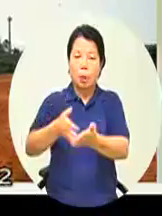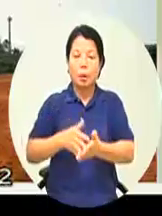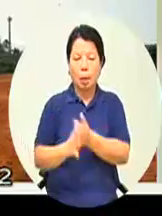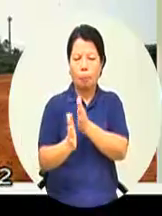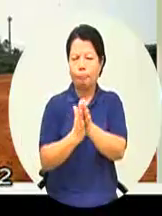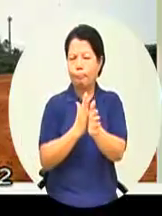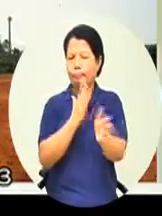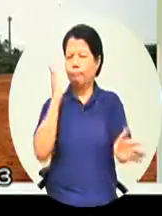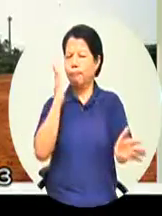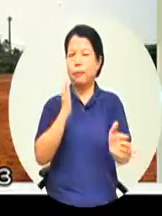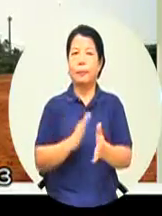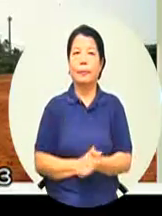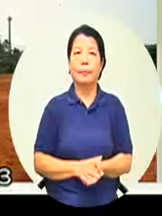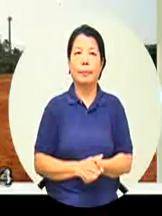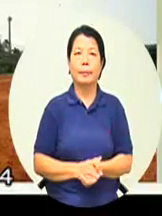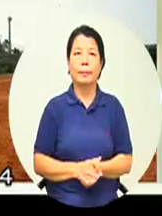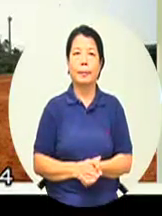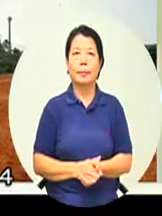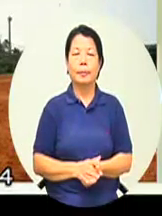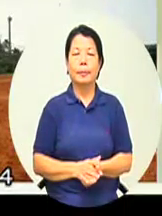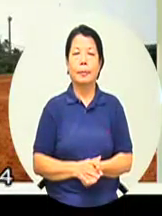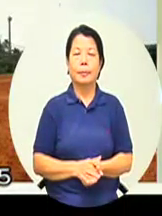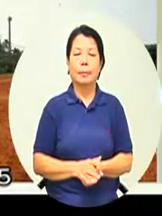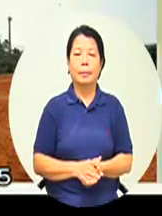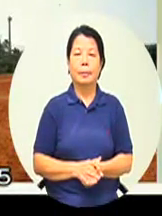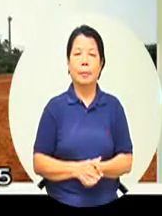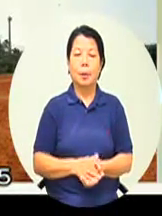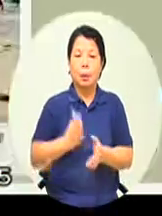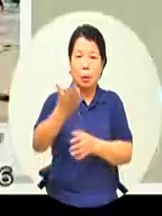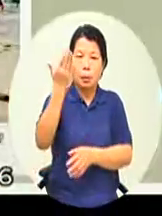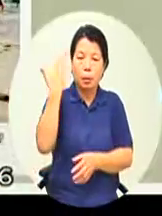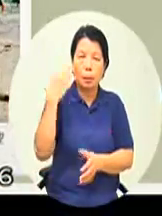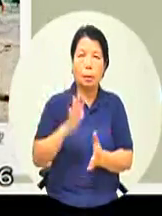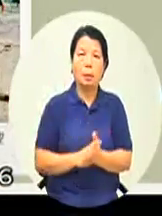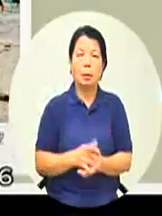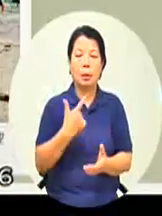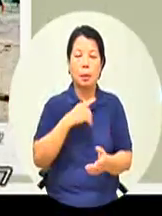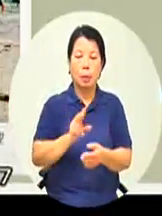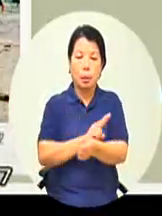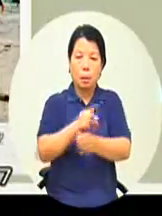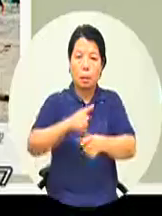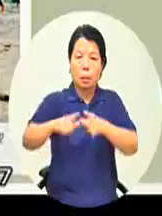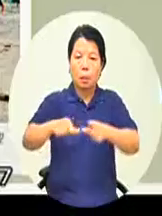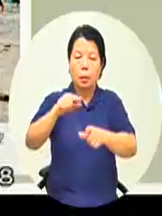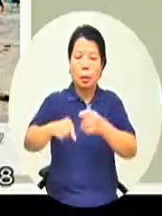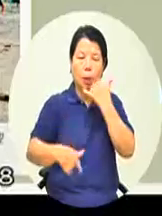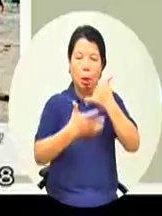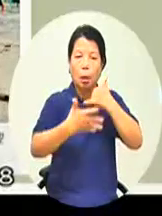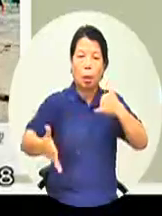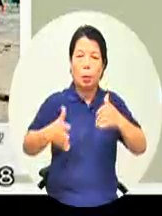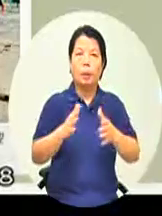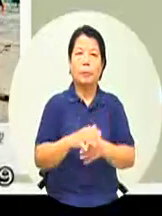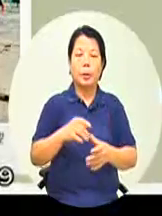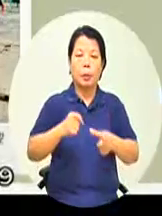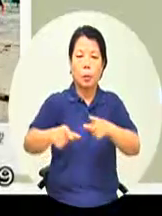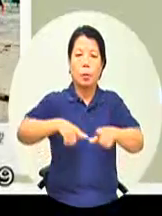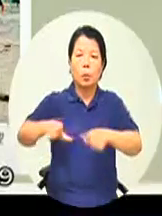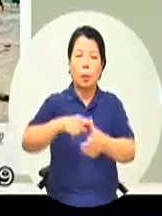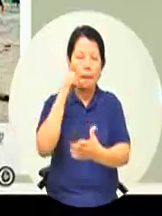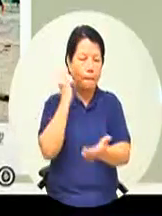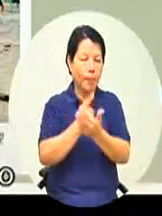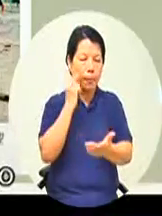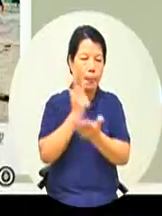排足久啦，真正无法度。啊，依照这个万树在林园这个河滨公园哦，是几乎每个礼